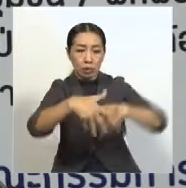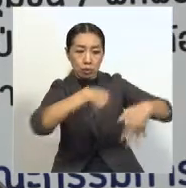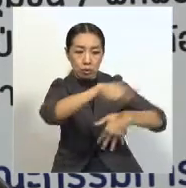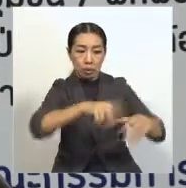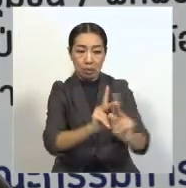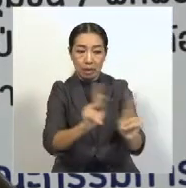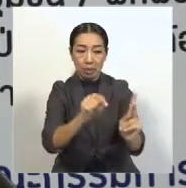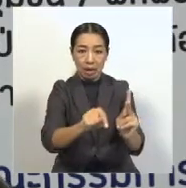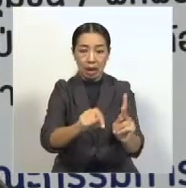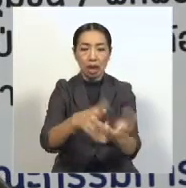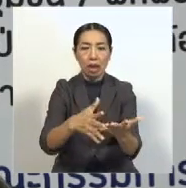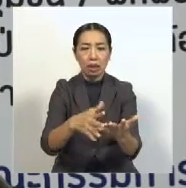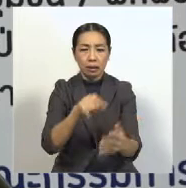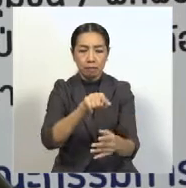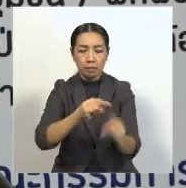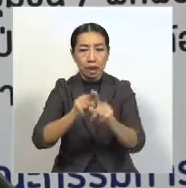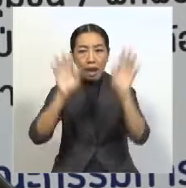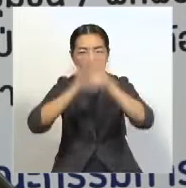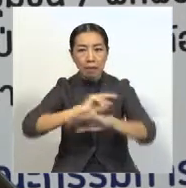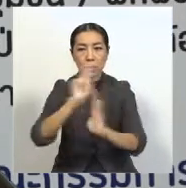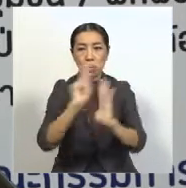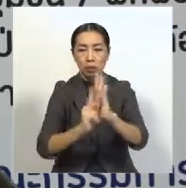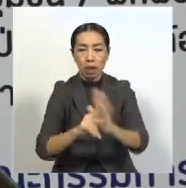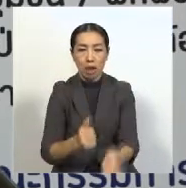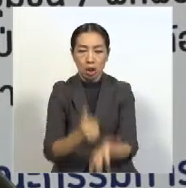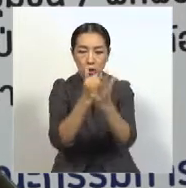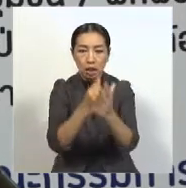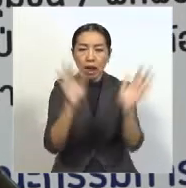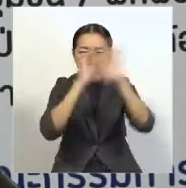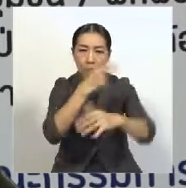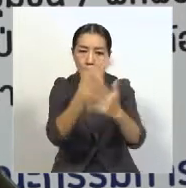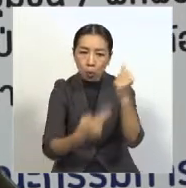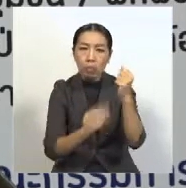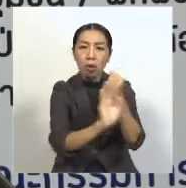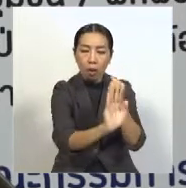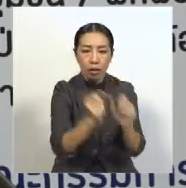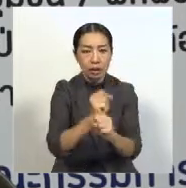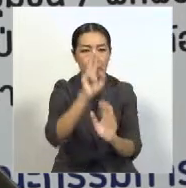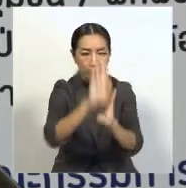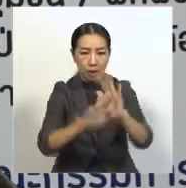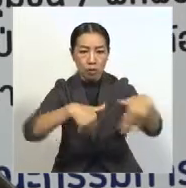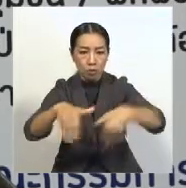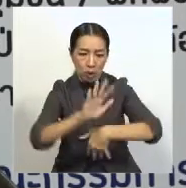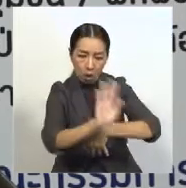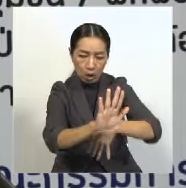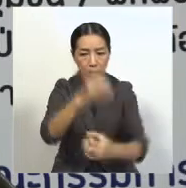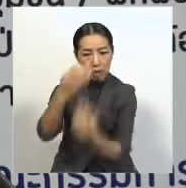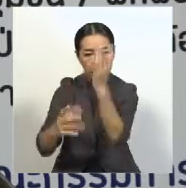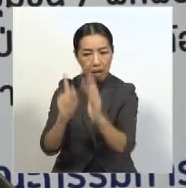ได้มีกฎหมายรูปตรงนี้ไปเป็นหลักมาตรฐานในการที่เขาไปออกกฎระเบียบชุมชนของเขาว่าชุมชนของเขาจะต้องมีก